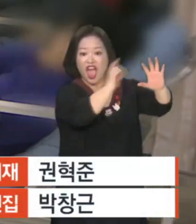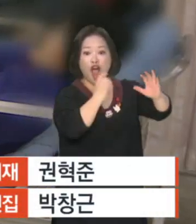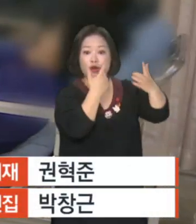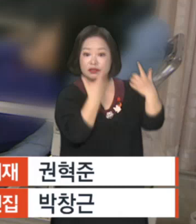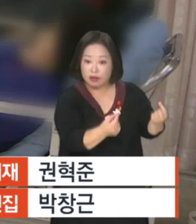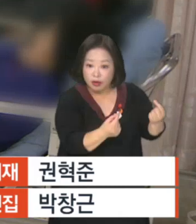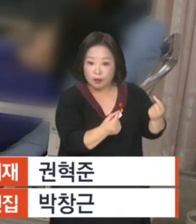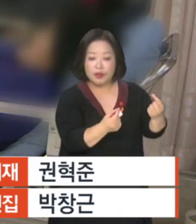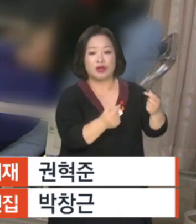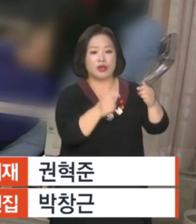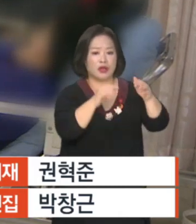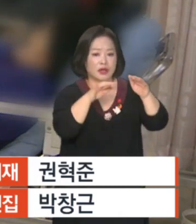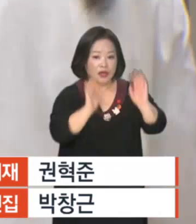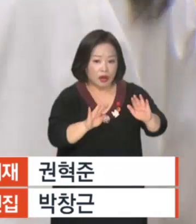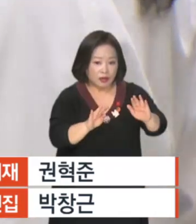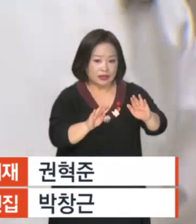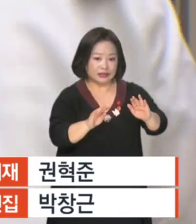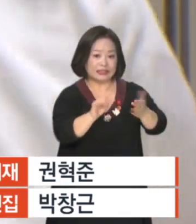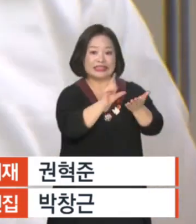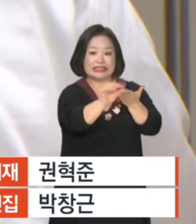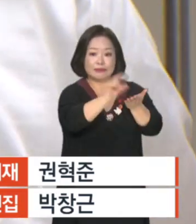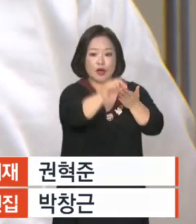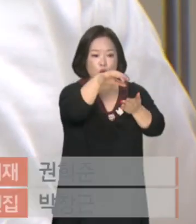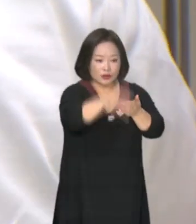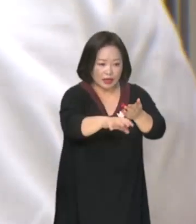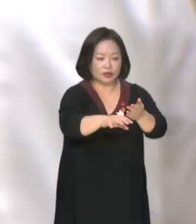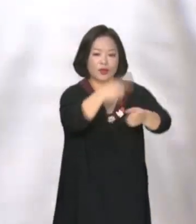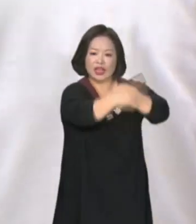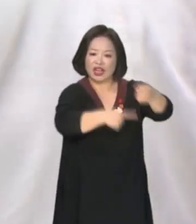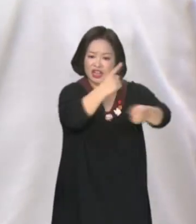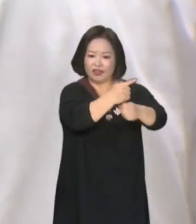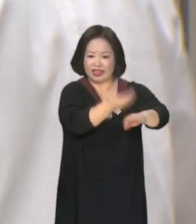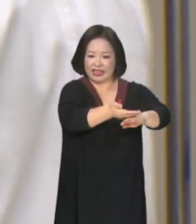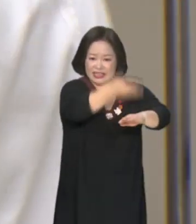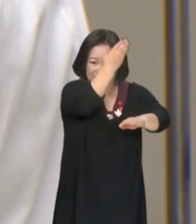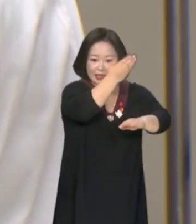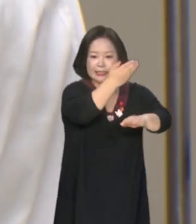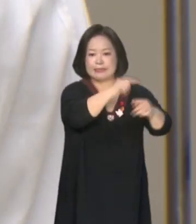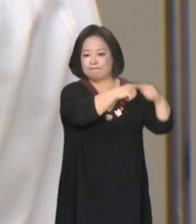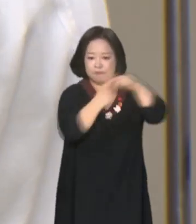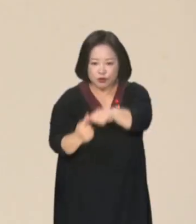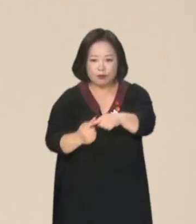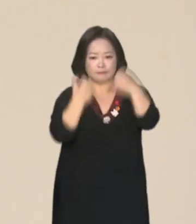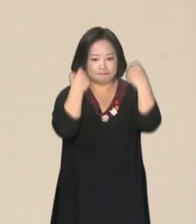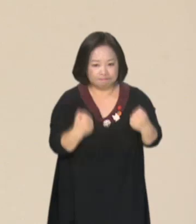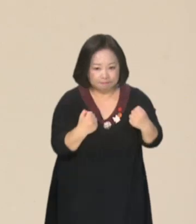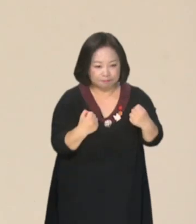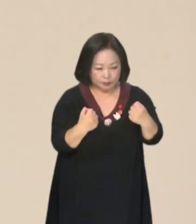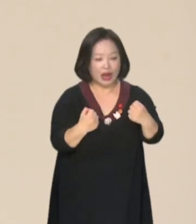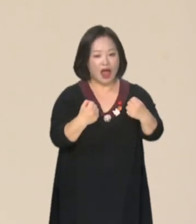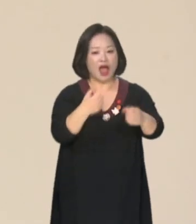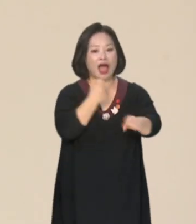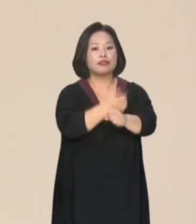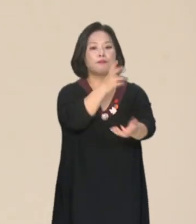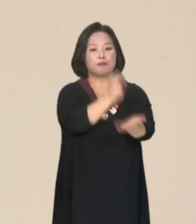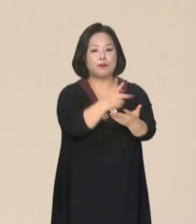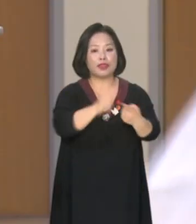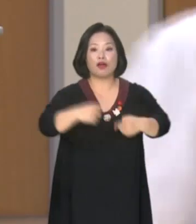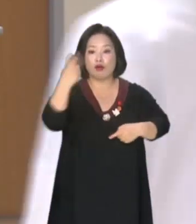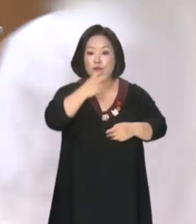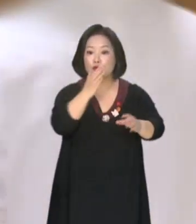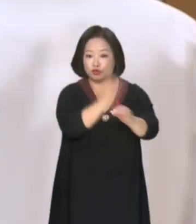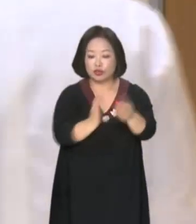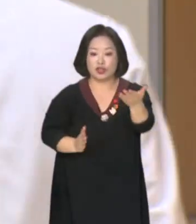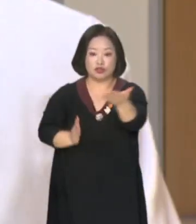소도시에서 일정 기간 근무하도록 하자는 얘기입니다 보건복지부는 TF 논이 된 내용을 토대로